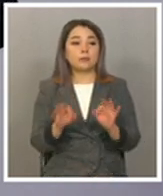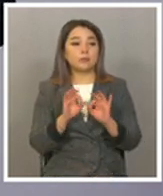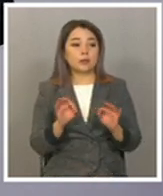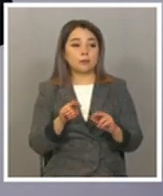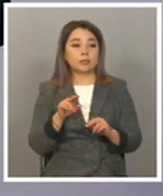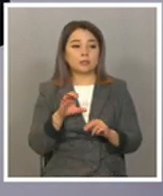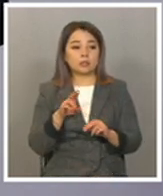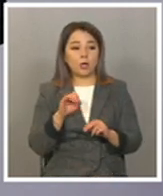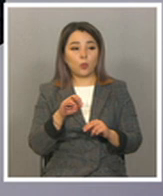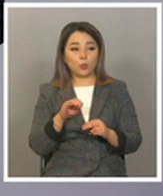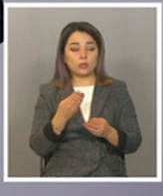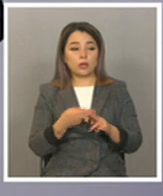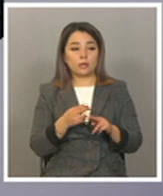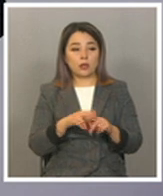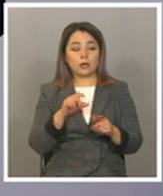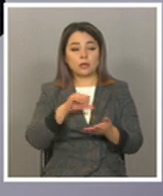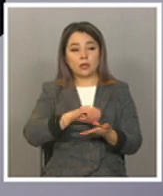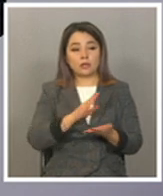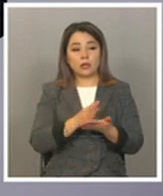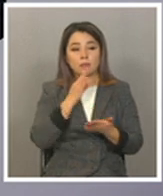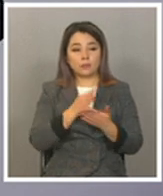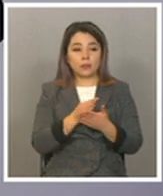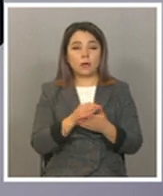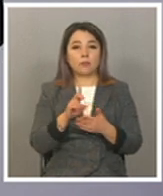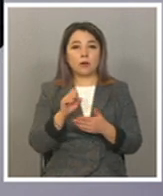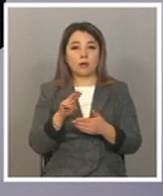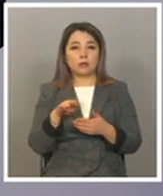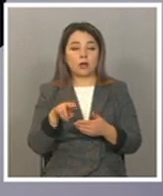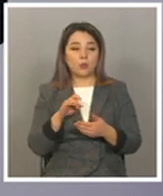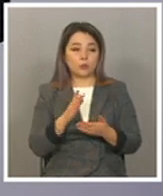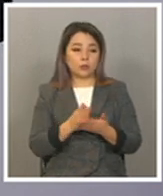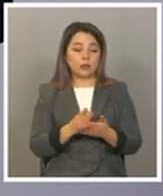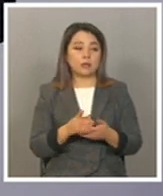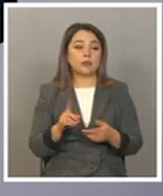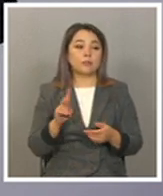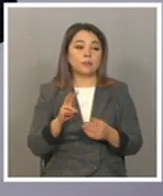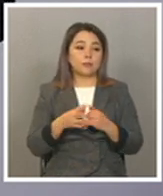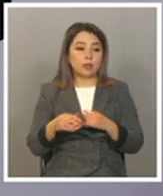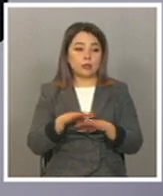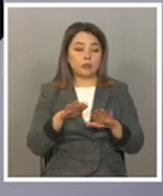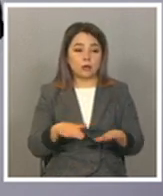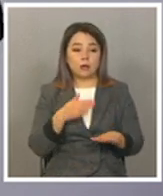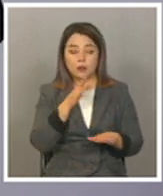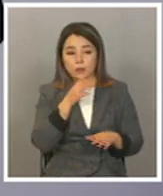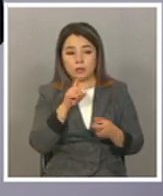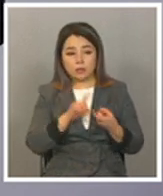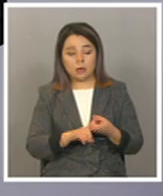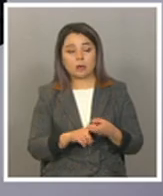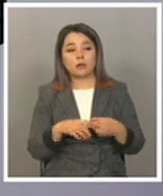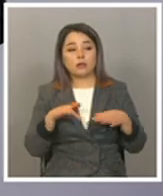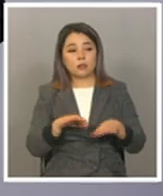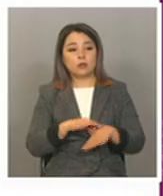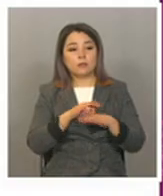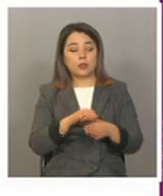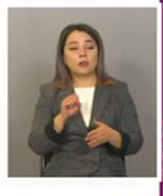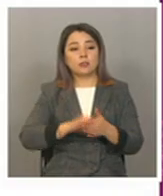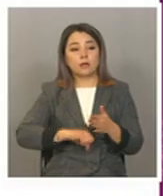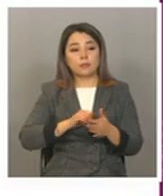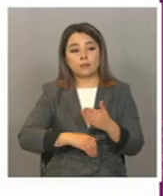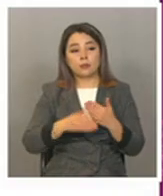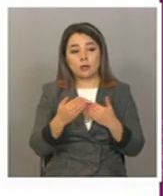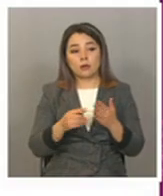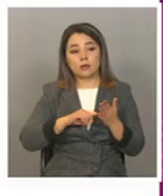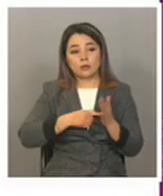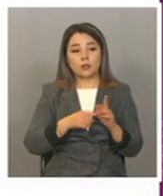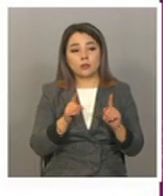дегеніміз етістіктен болған баяндауышты мекен, мезгіл, қимылсын мен себеп, мақсат